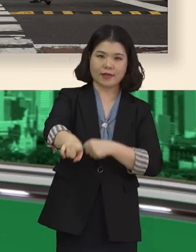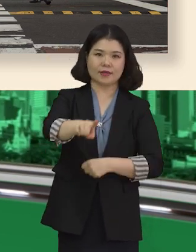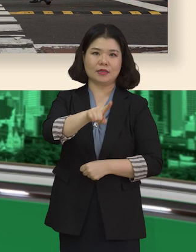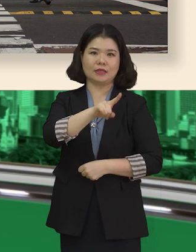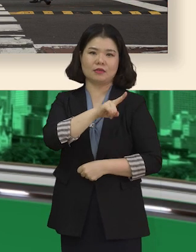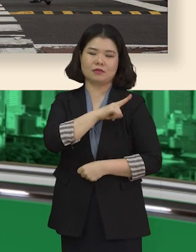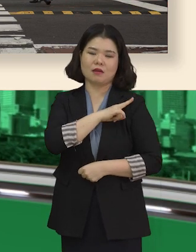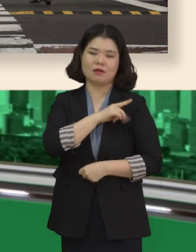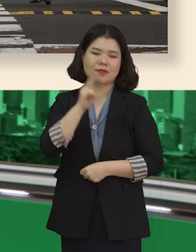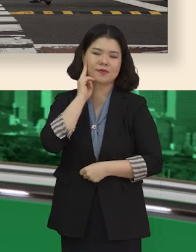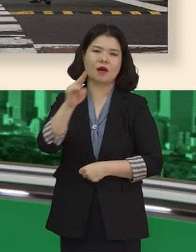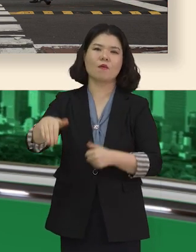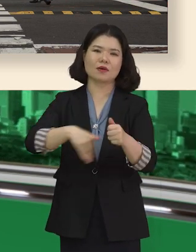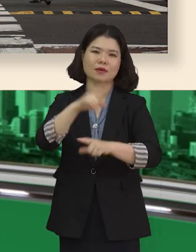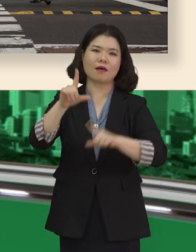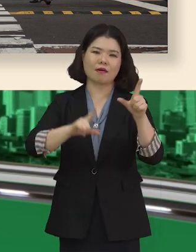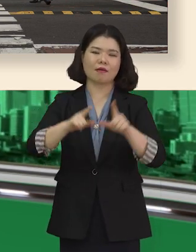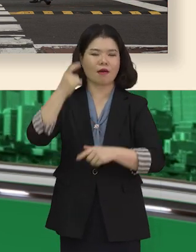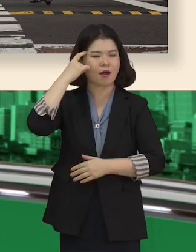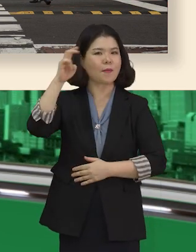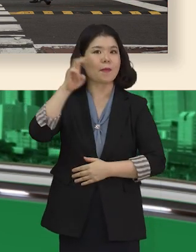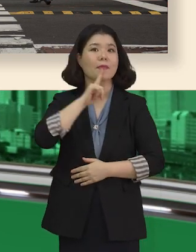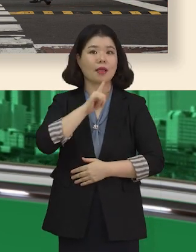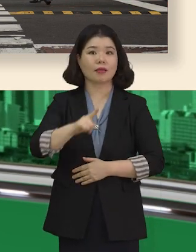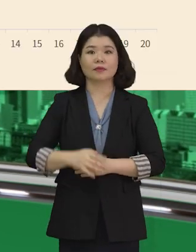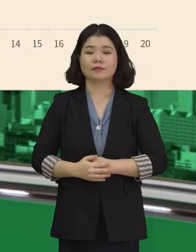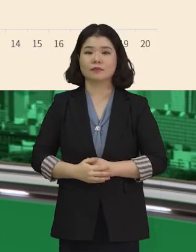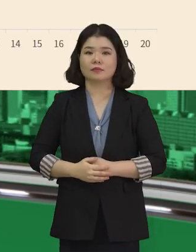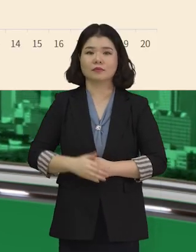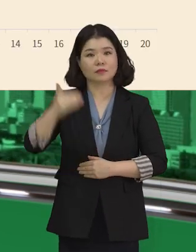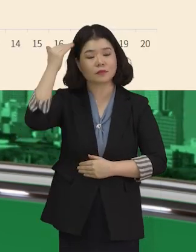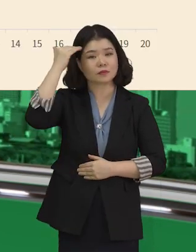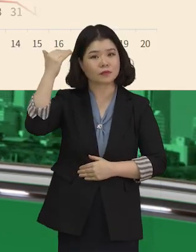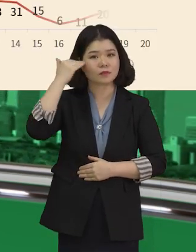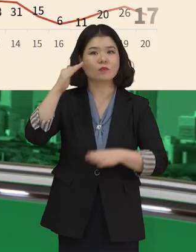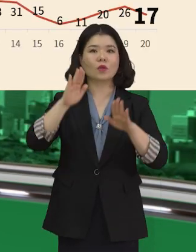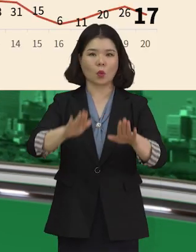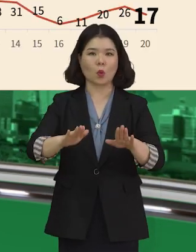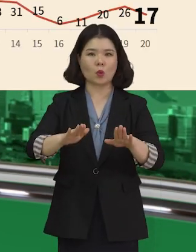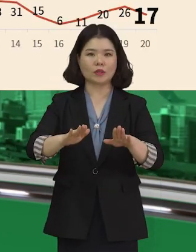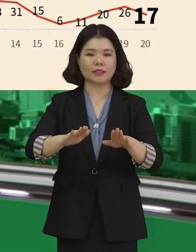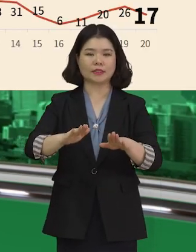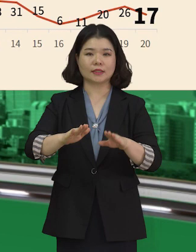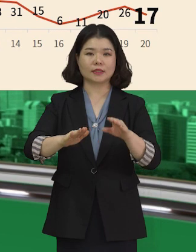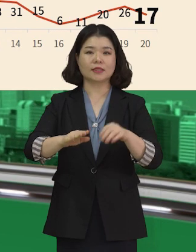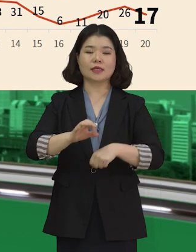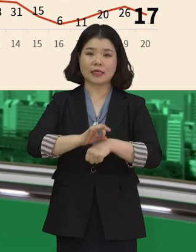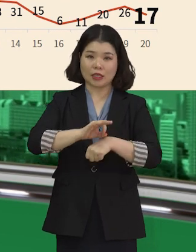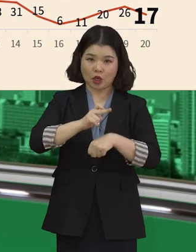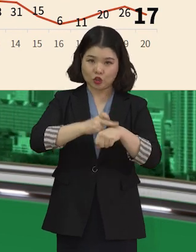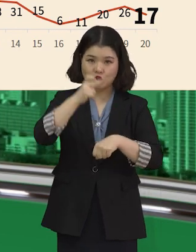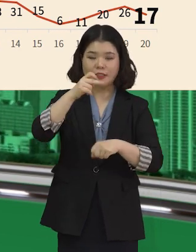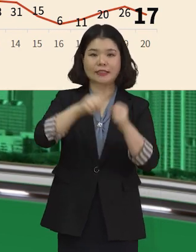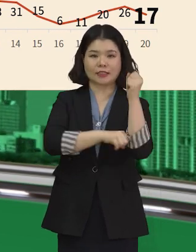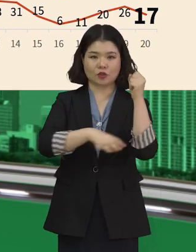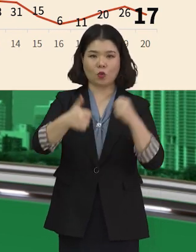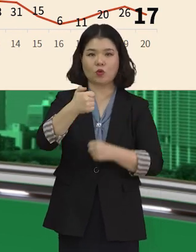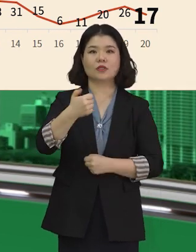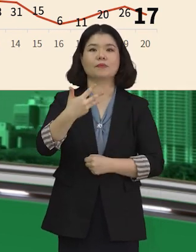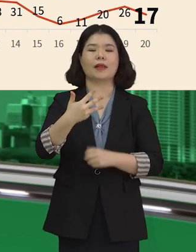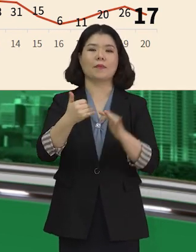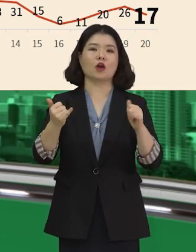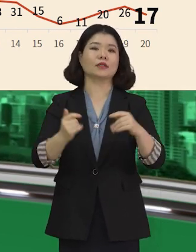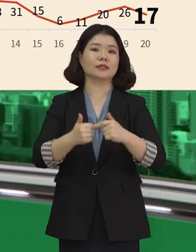가장 암울한 시기가 될 것이라고 전망했습니다. 우리나라는 오늘 0시 기준 신규 확진자가 58명